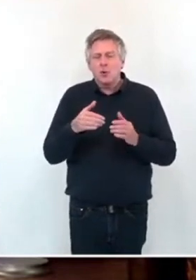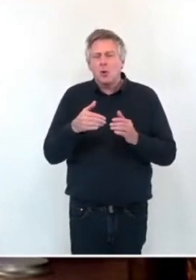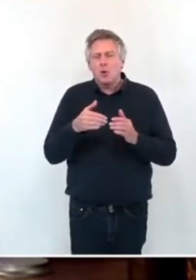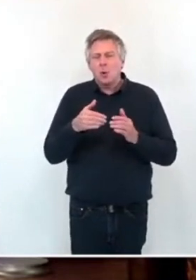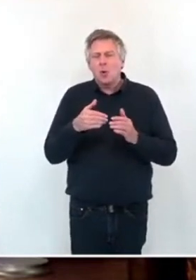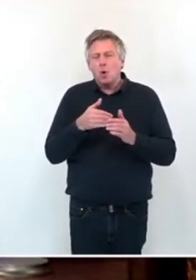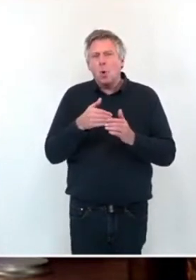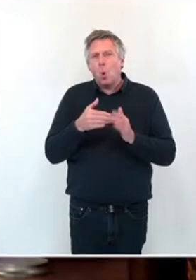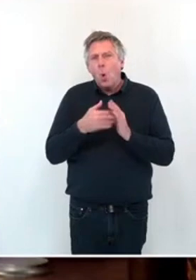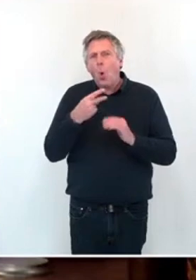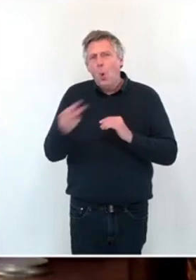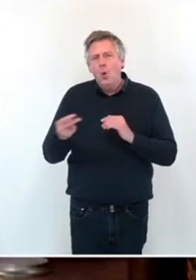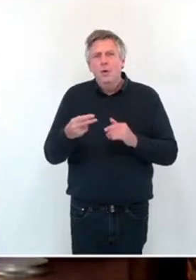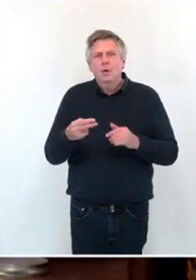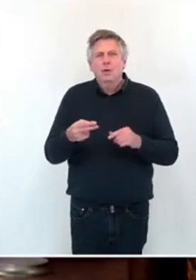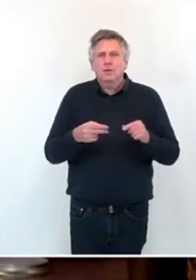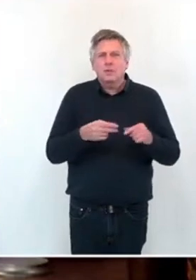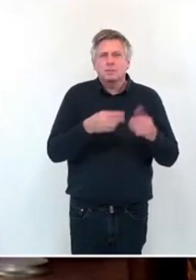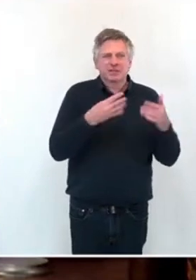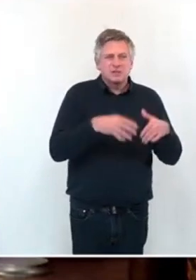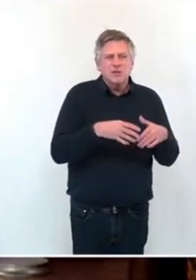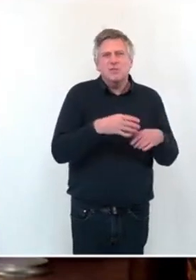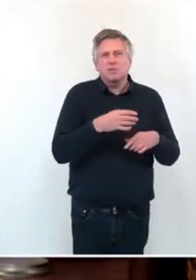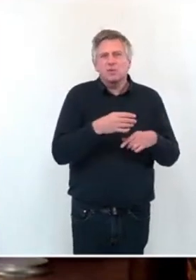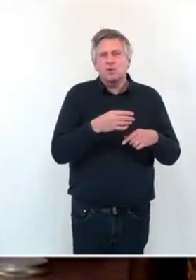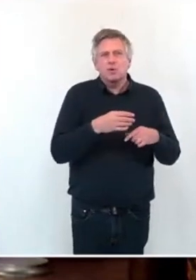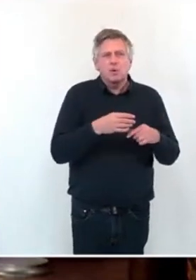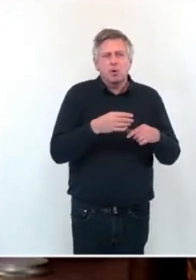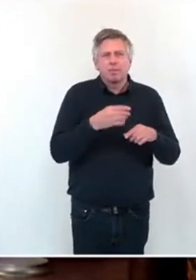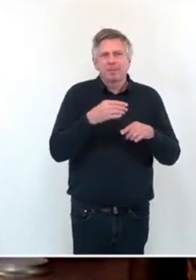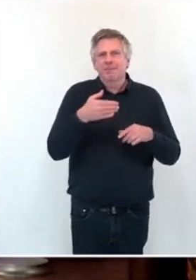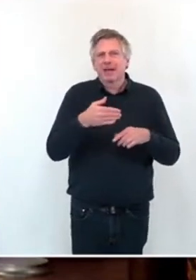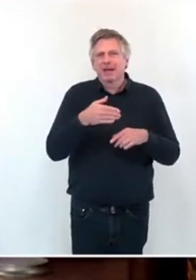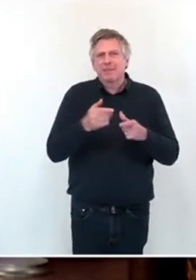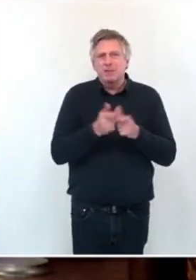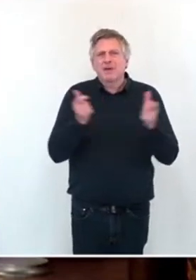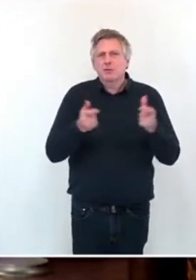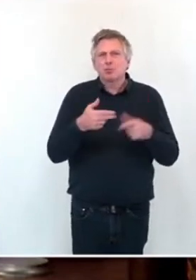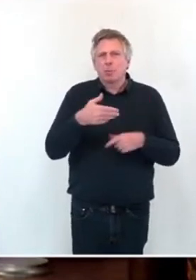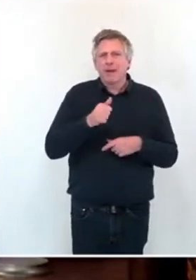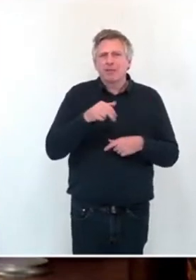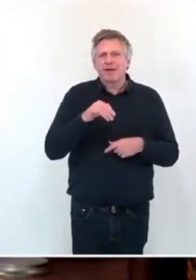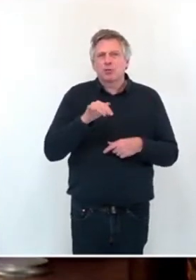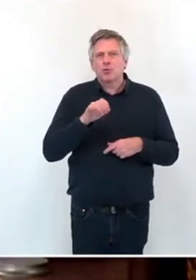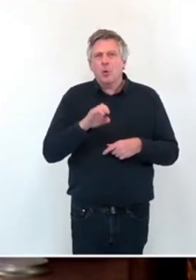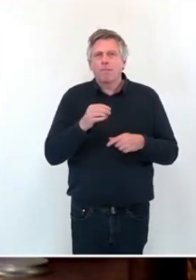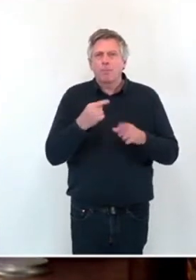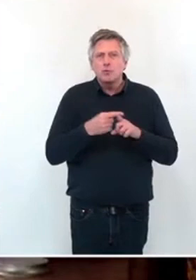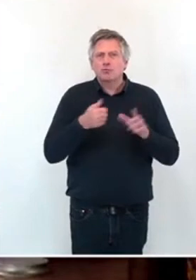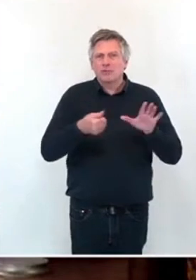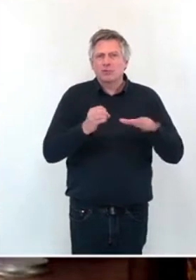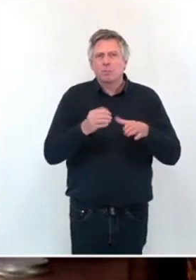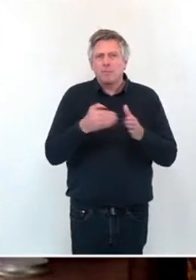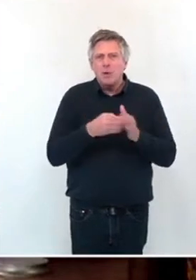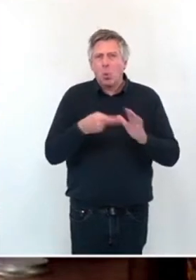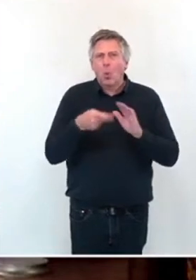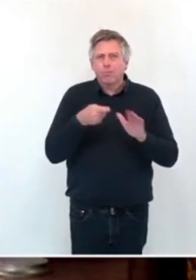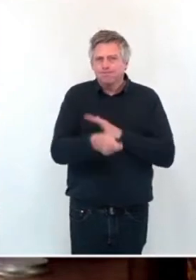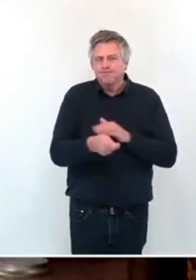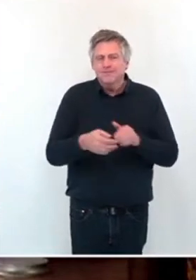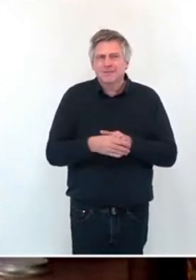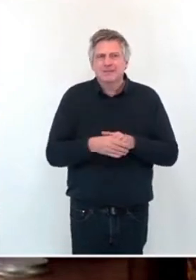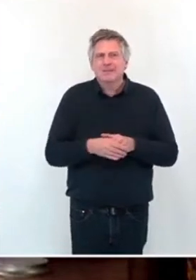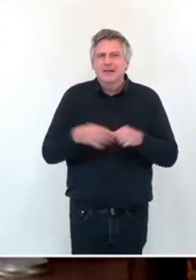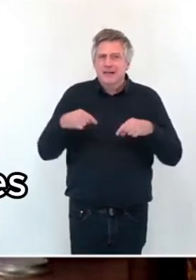plus 150 000. Pour la manufacture, plus 60 000. L'État a, dans le même temps, consolidé sa participation à